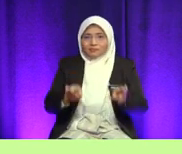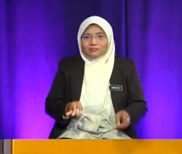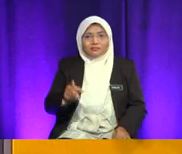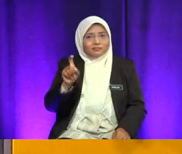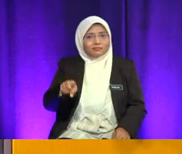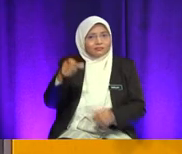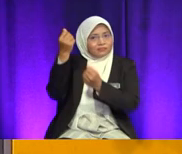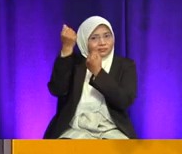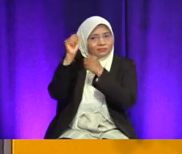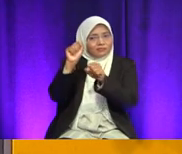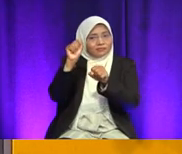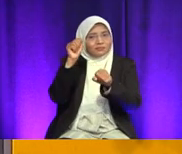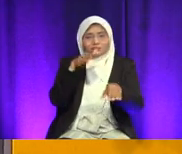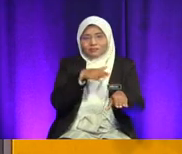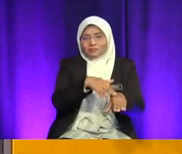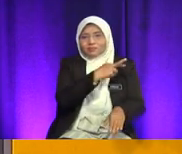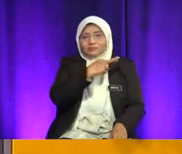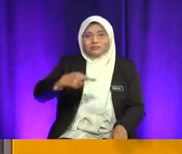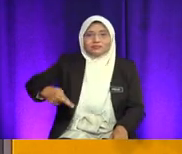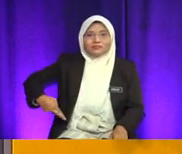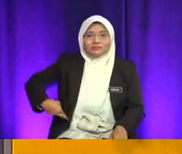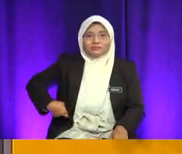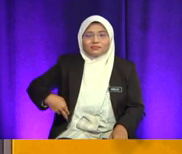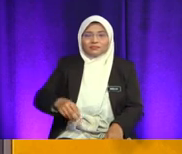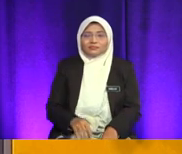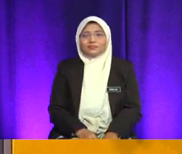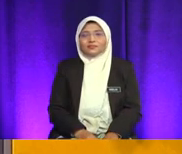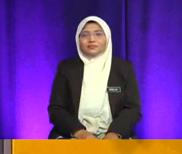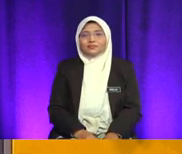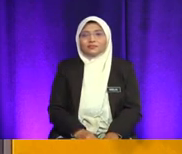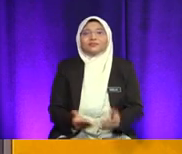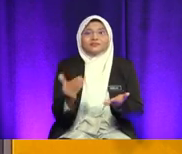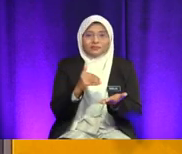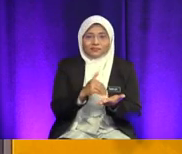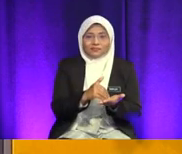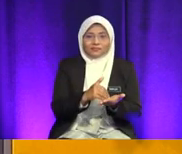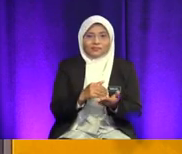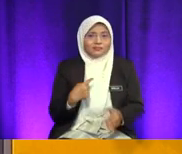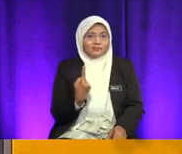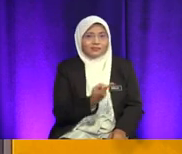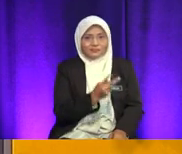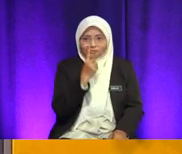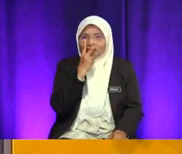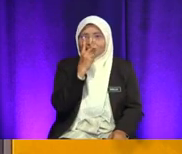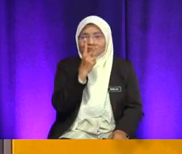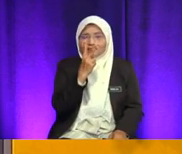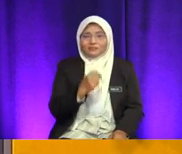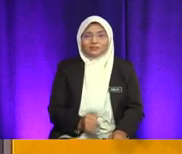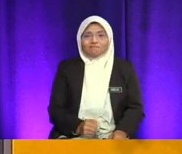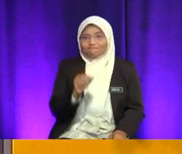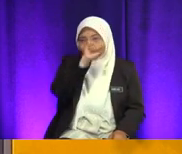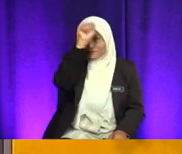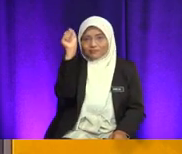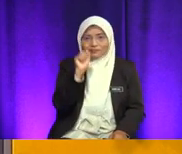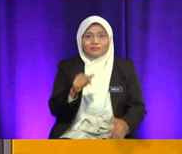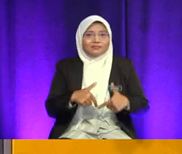Anwari jawaban yang tepat Baiklah seterusnya kita lihat untuk soal dan seterusnya